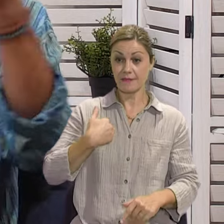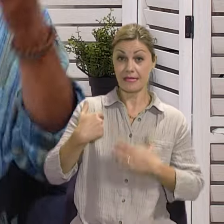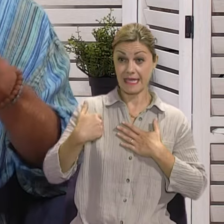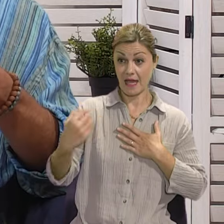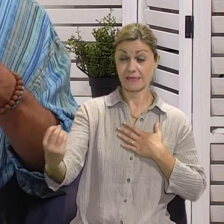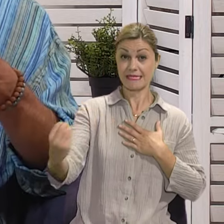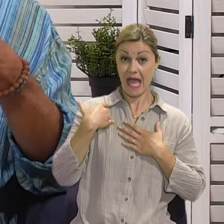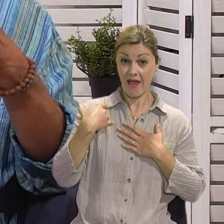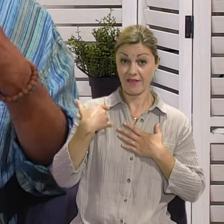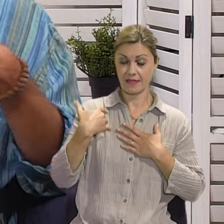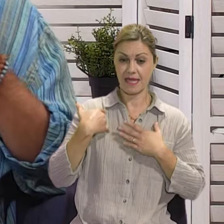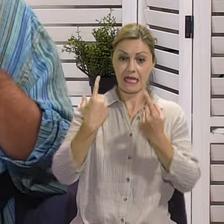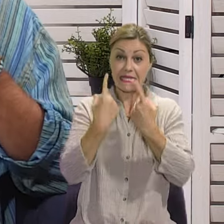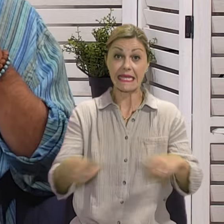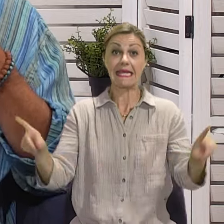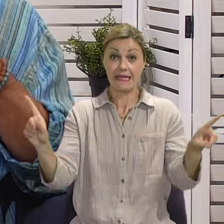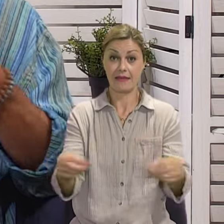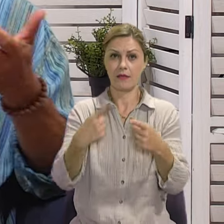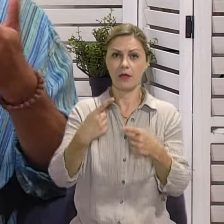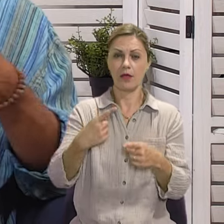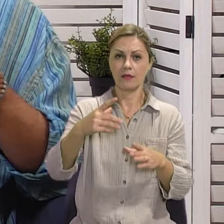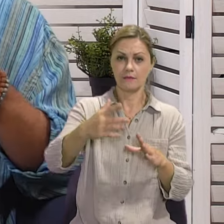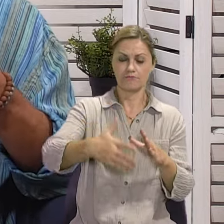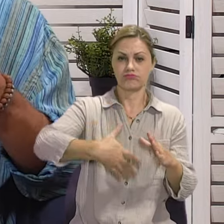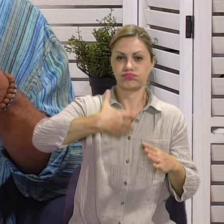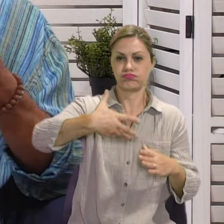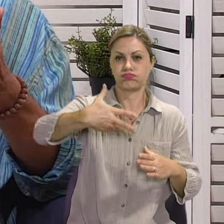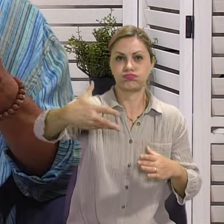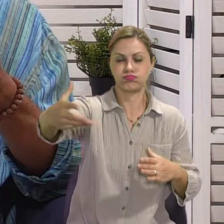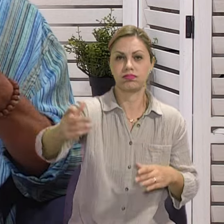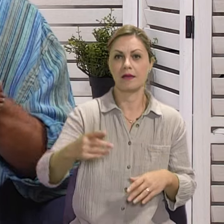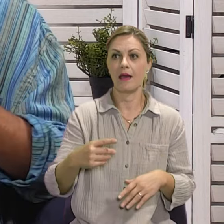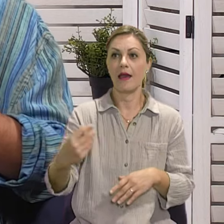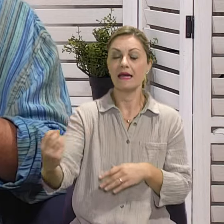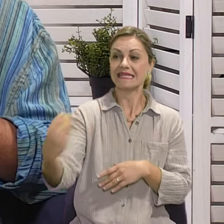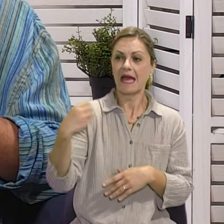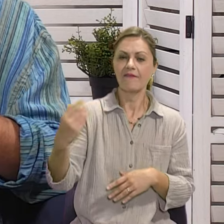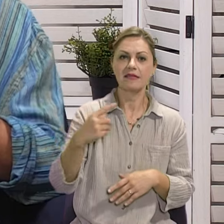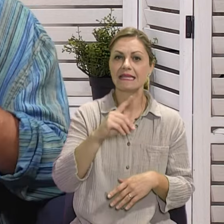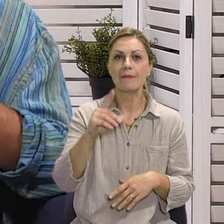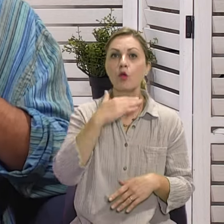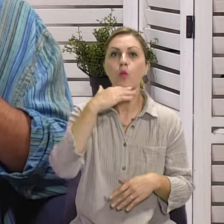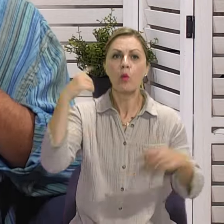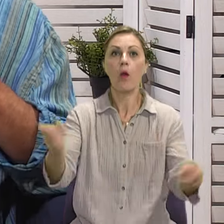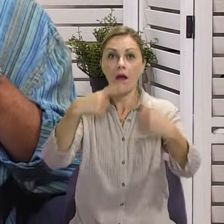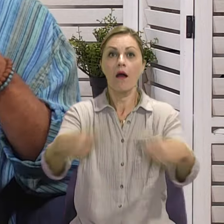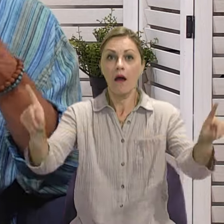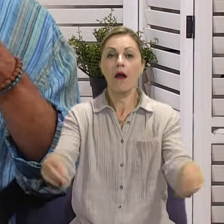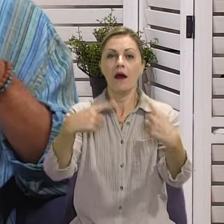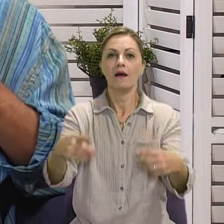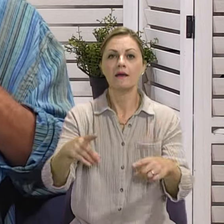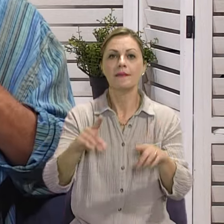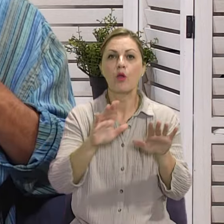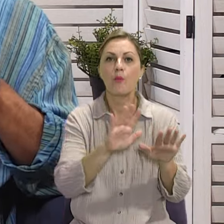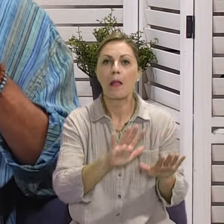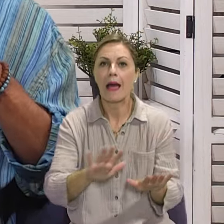dirigirati. Ja cijeli život shvatio sam, poslije radim na tome da dirigiram što manje. Zašto? Može